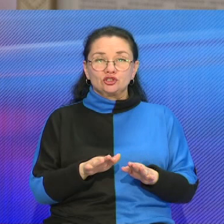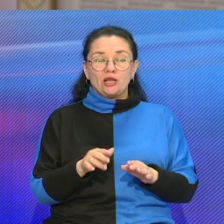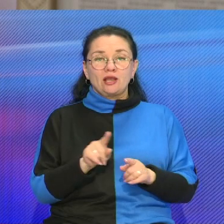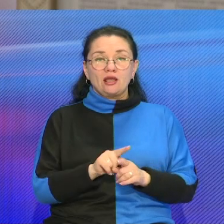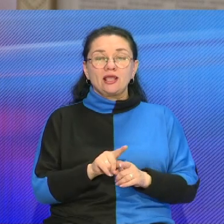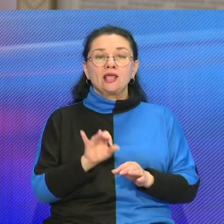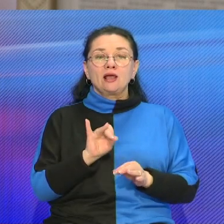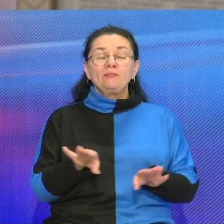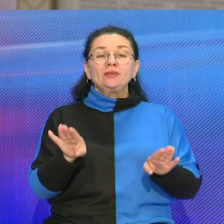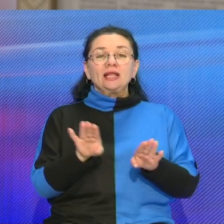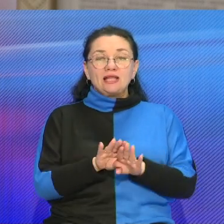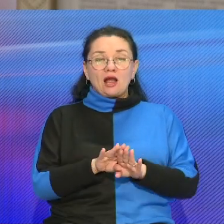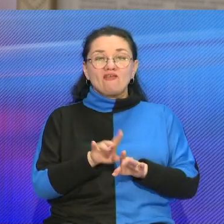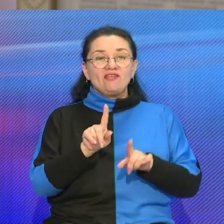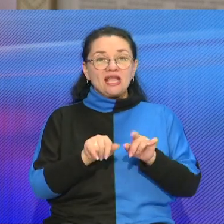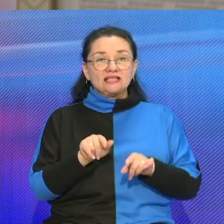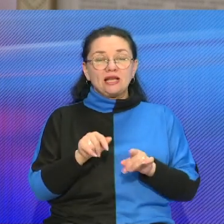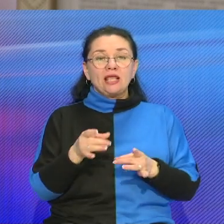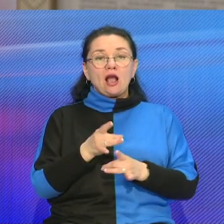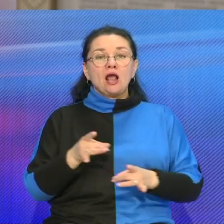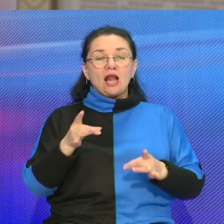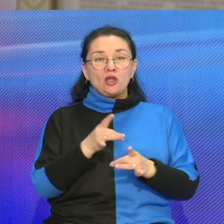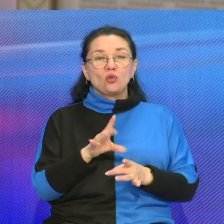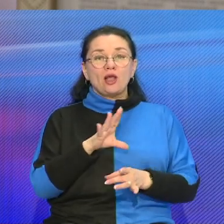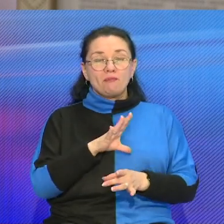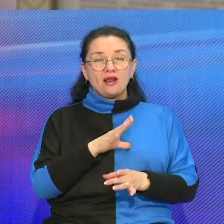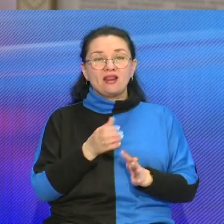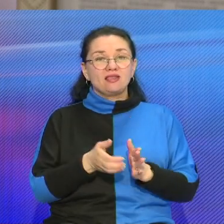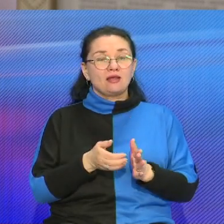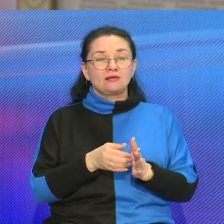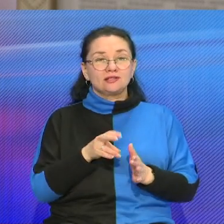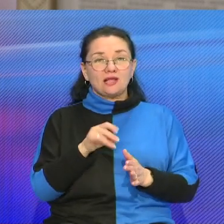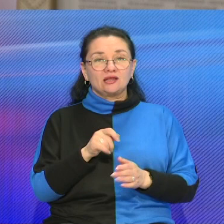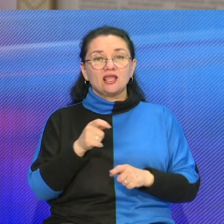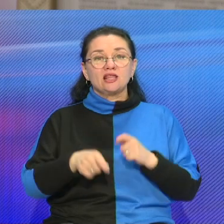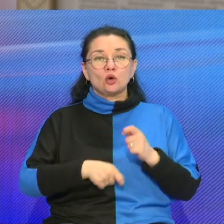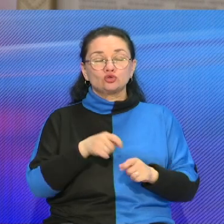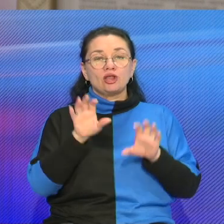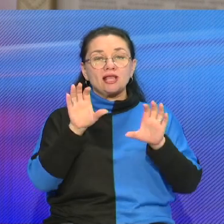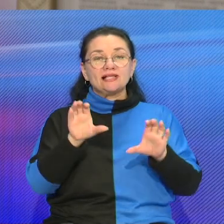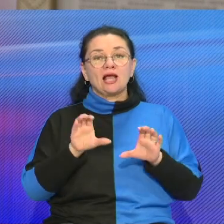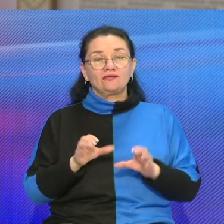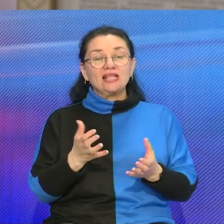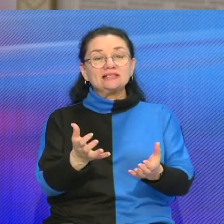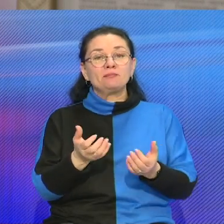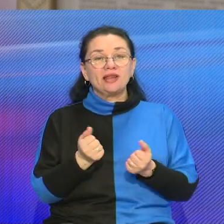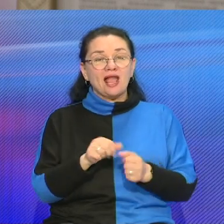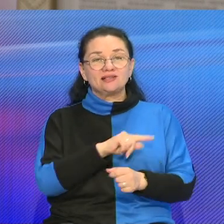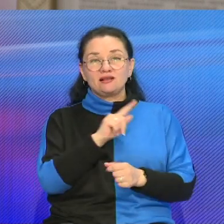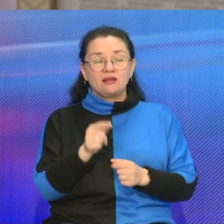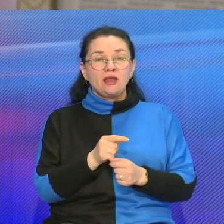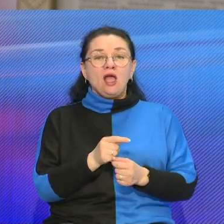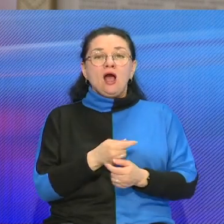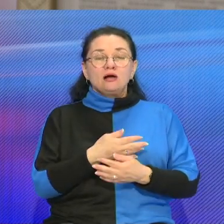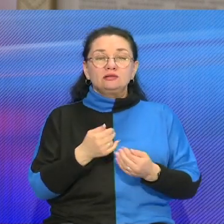семьях. Так, в ряде районов выявлены недостатки и нарушения законодательства, связанные с принятием необоснованных решений об